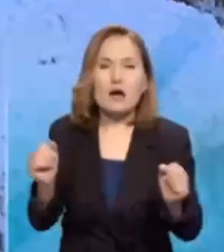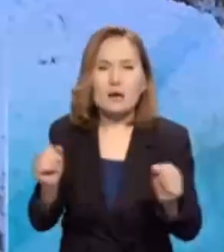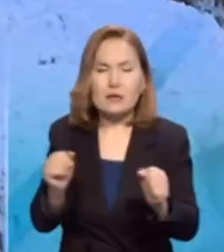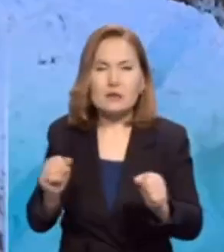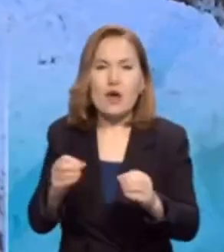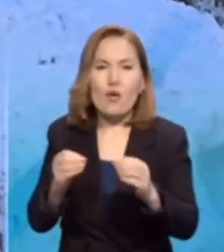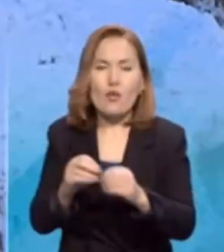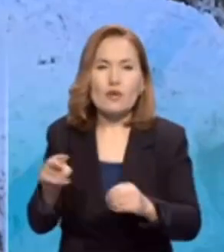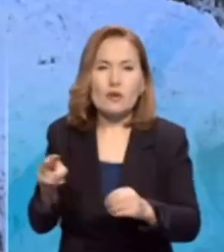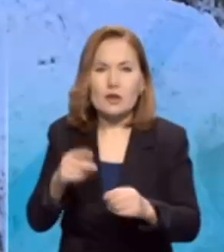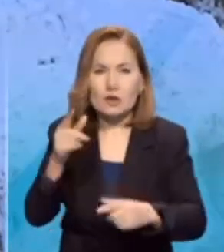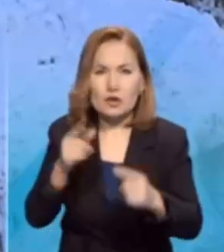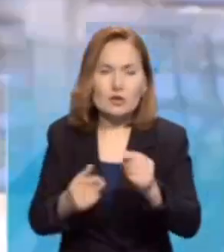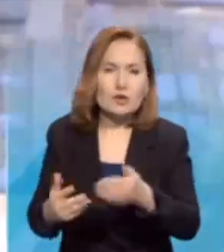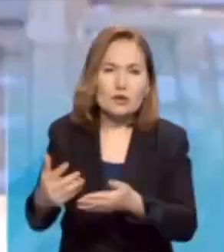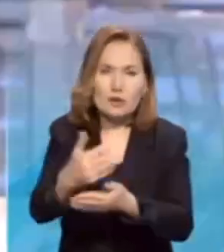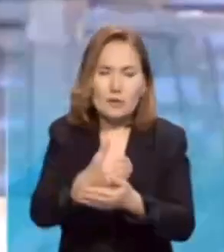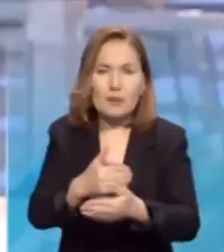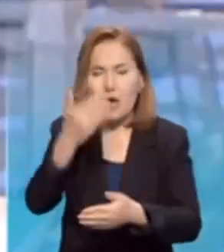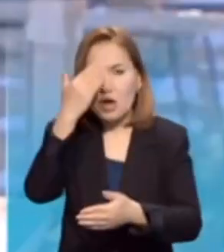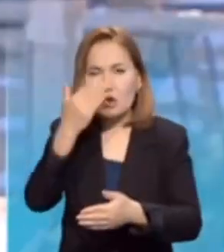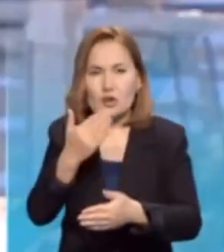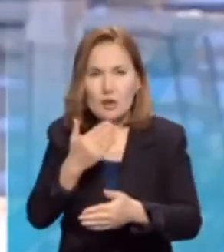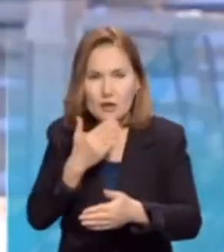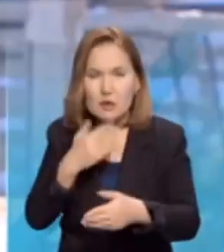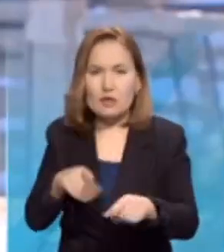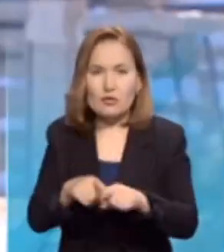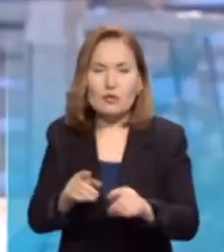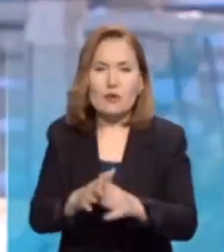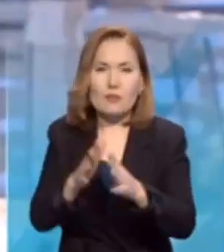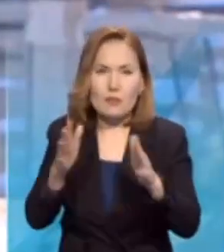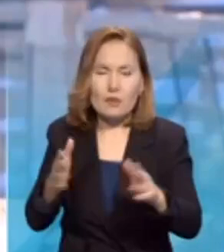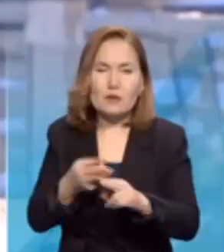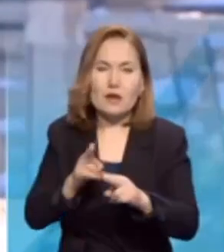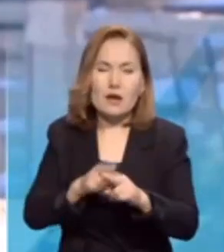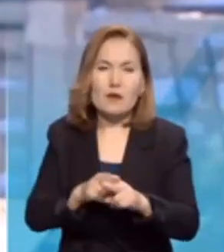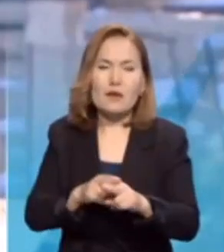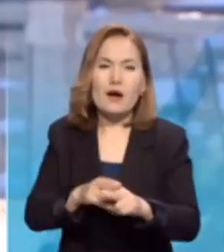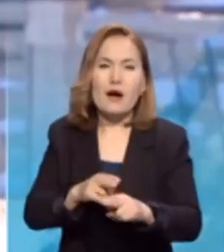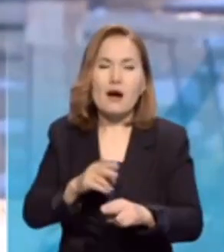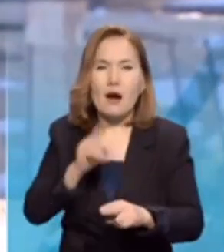Енді жазға қарай көбейетін шығар енді. Сатылмау емес, өзімізге қолдың айран сүті,